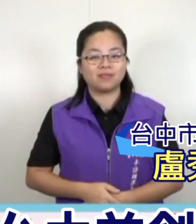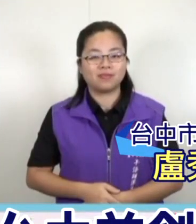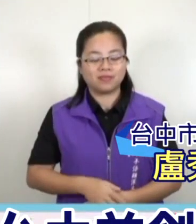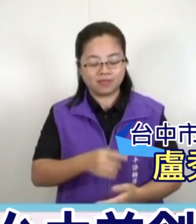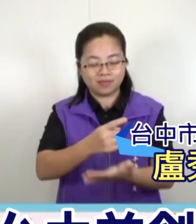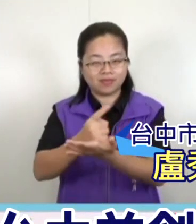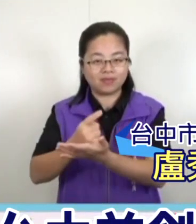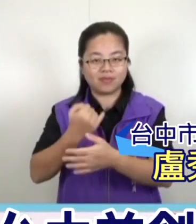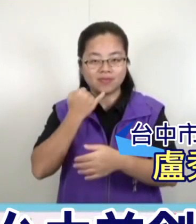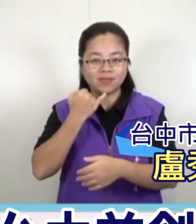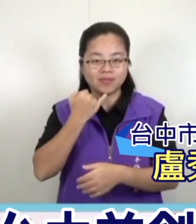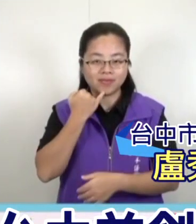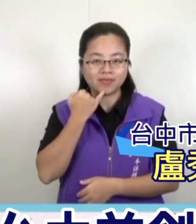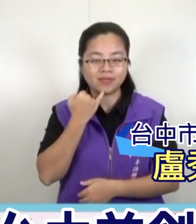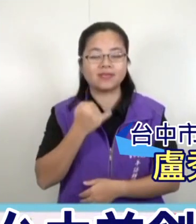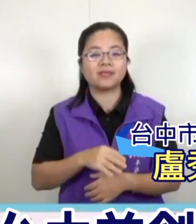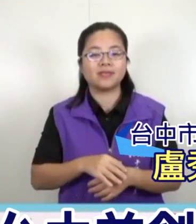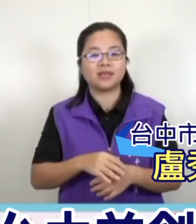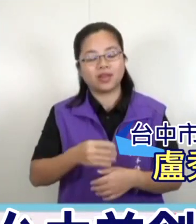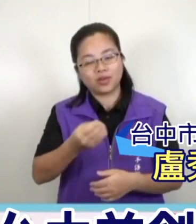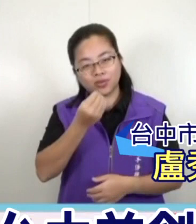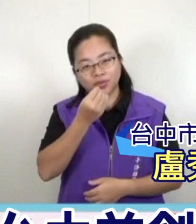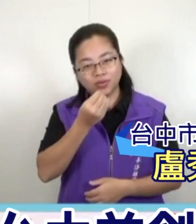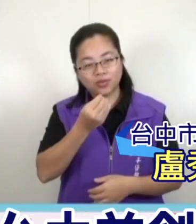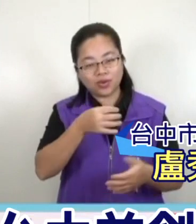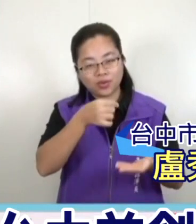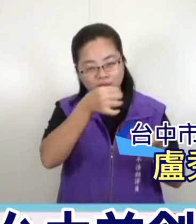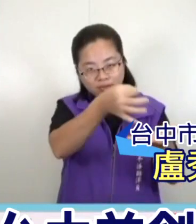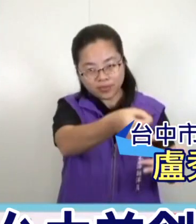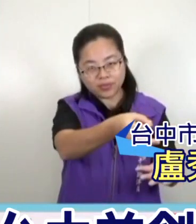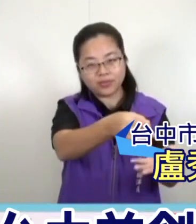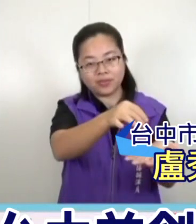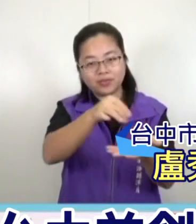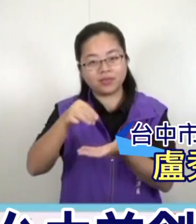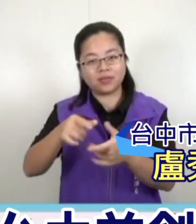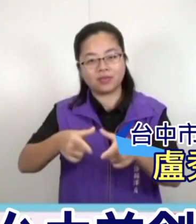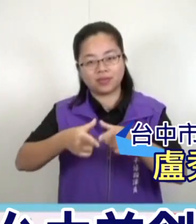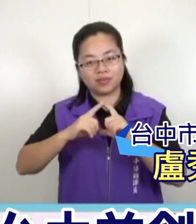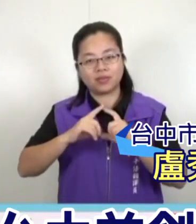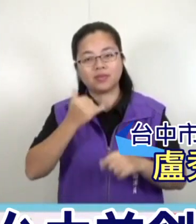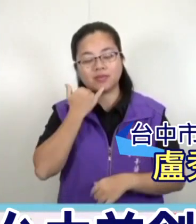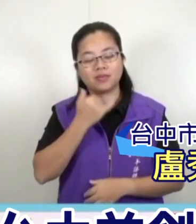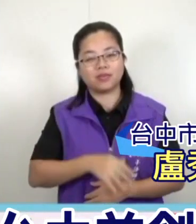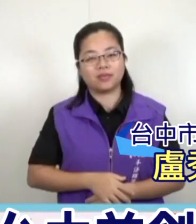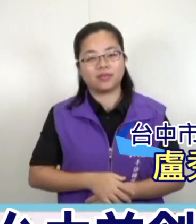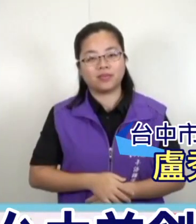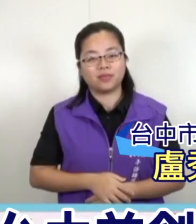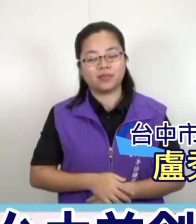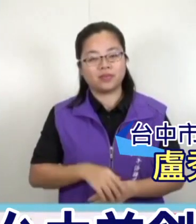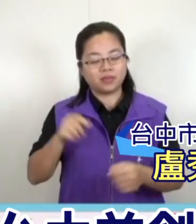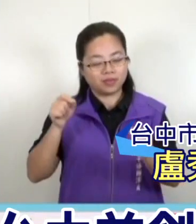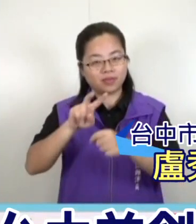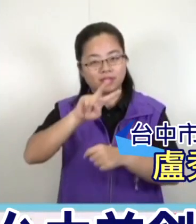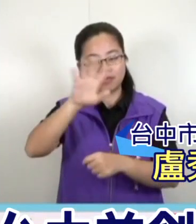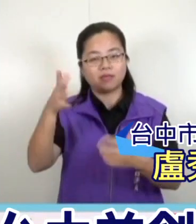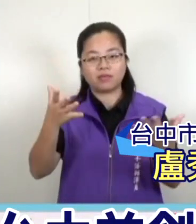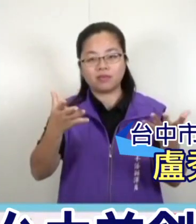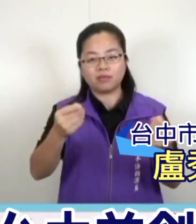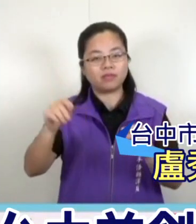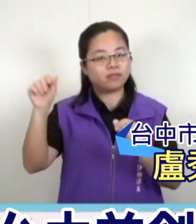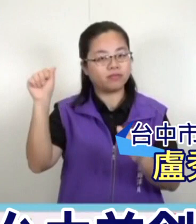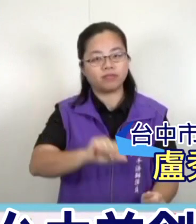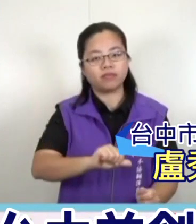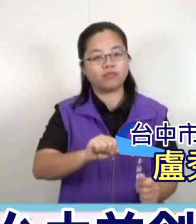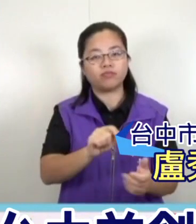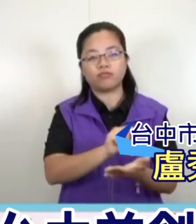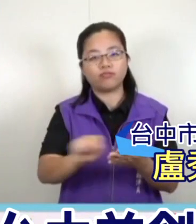友也可以来进行这个饮食的采买哈。那所以呢这两天下来，那并没有人因此受罚，